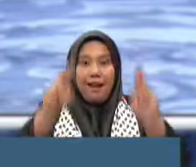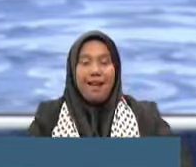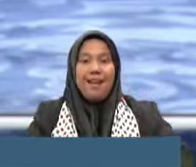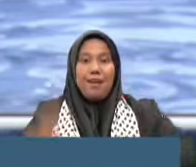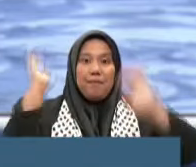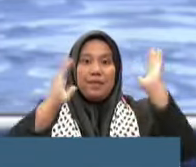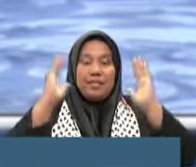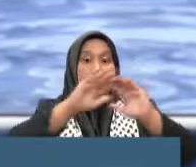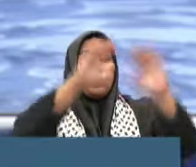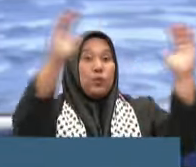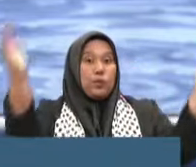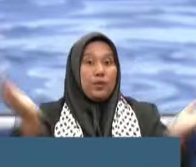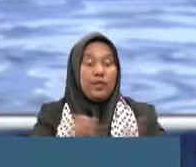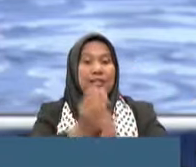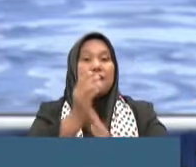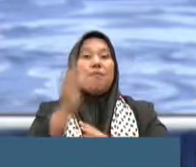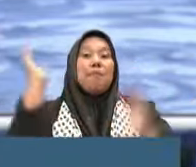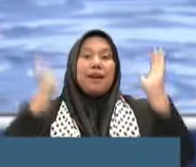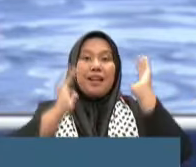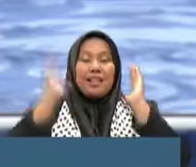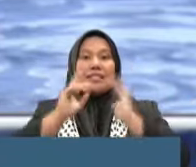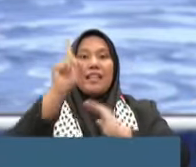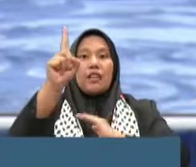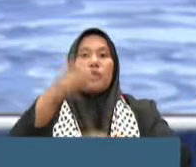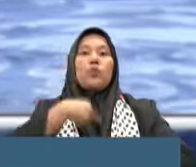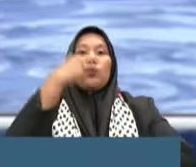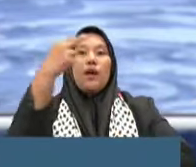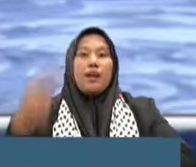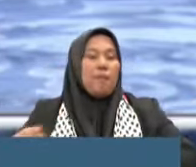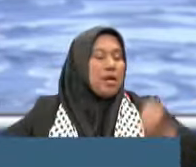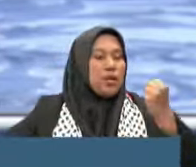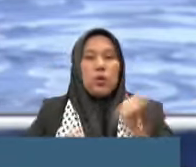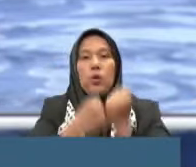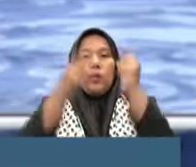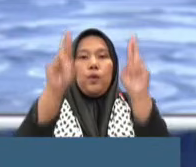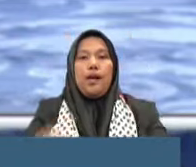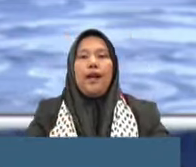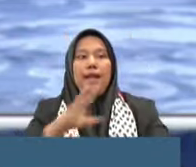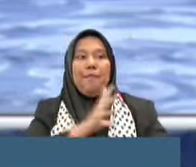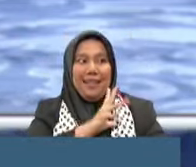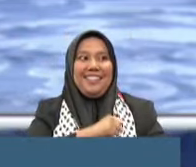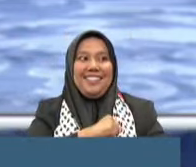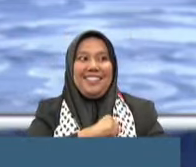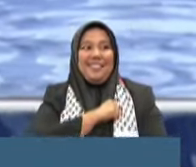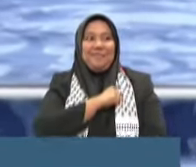dunia tahu Malaysia satu suara menyokong perjuangan rakyat Palestin.